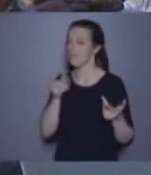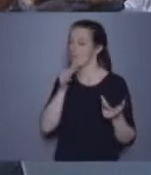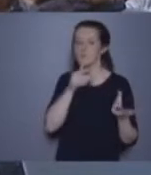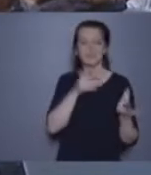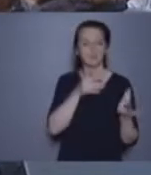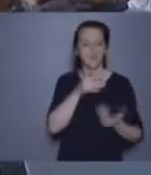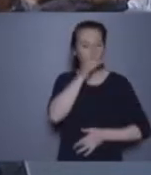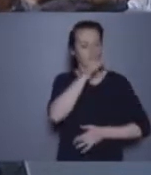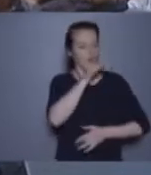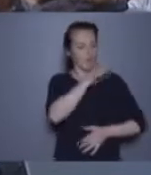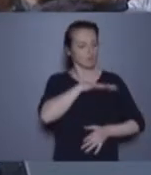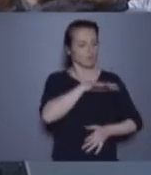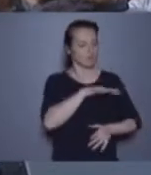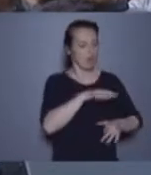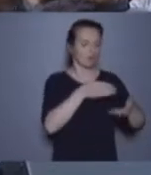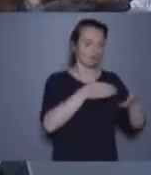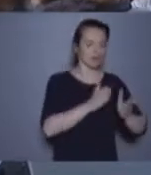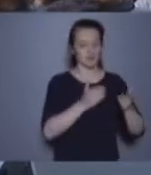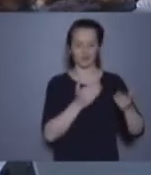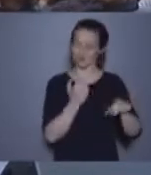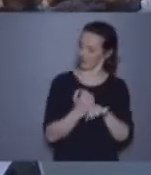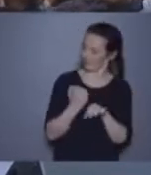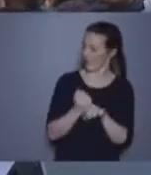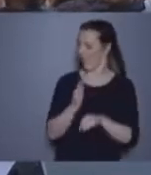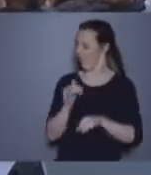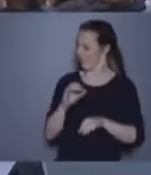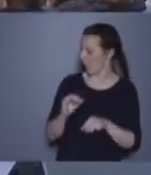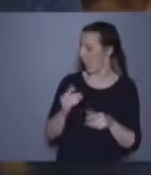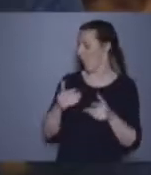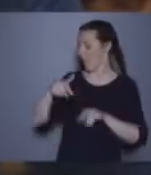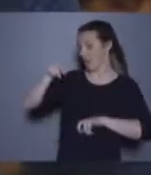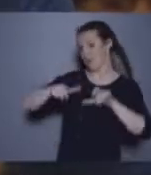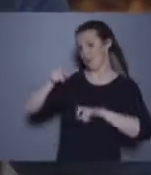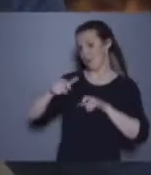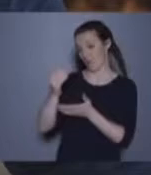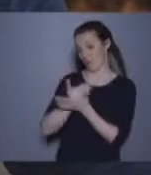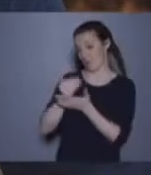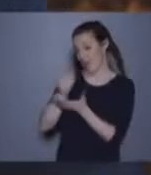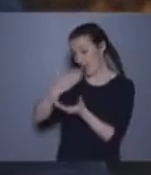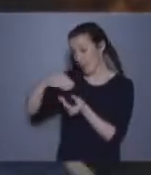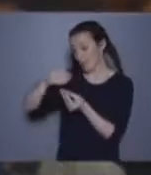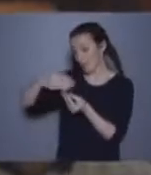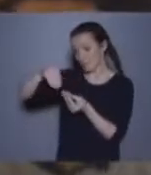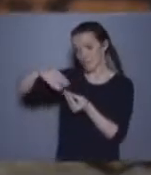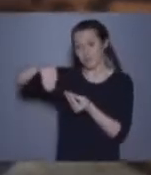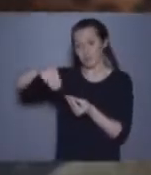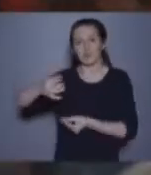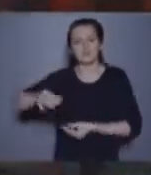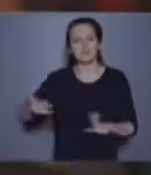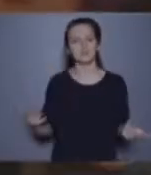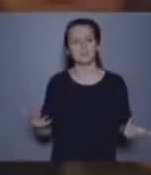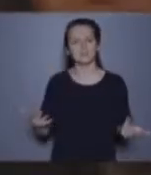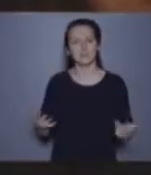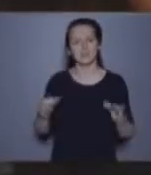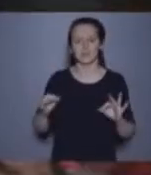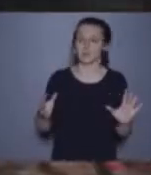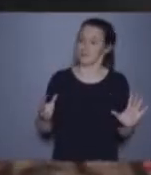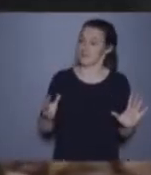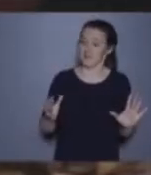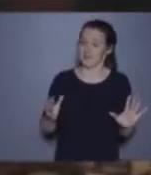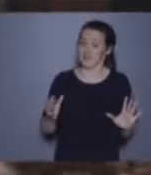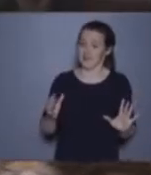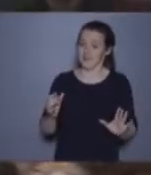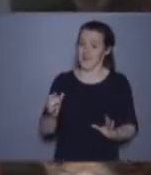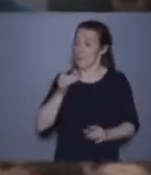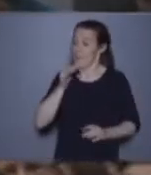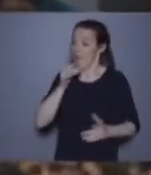qui ont décidé de faire le travail bio avec plus de monde, je vous signale. Je vous signale que ce n'est pas demain que ces gens-là vont